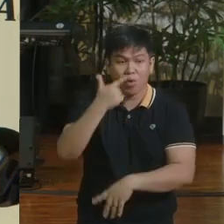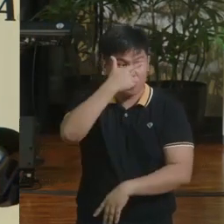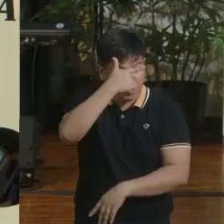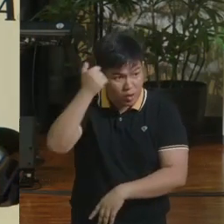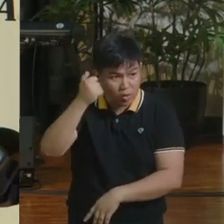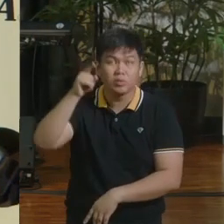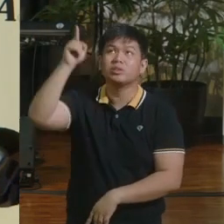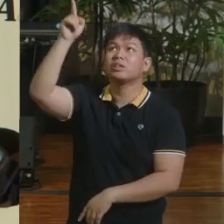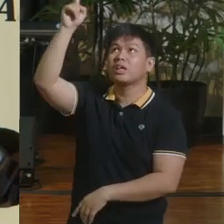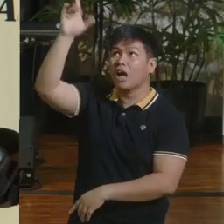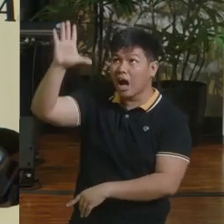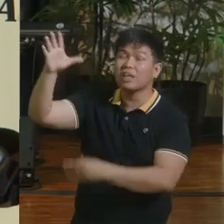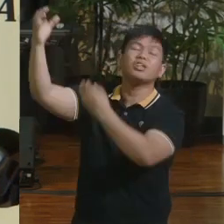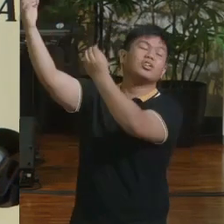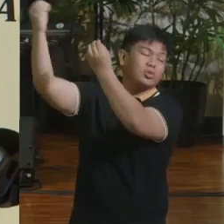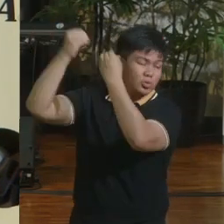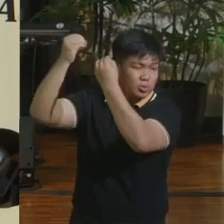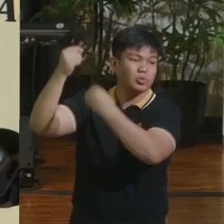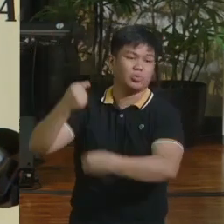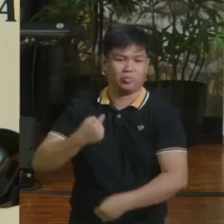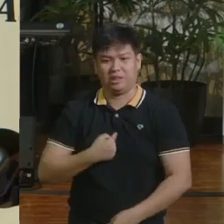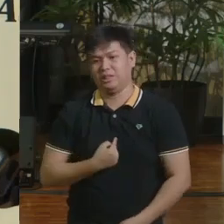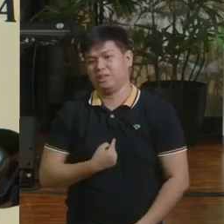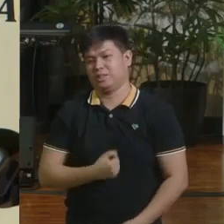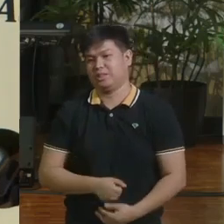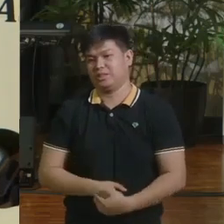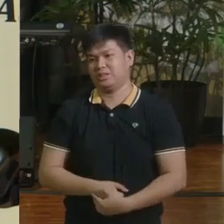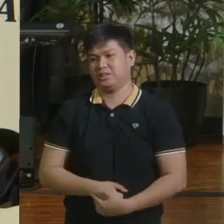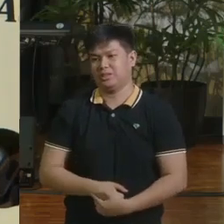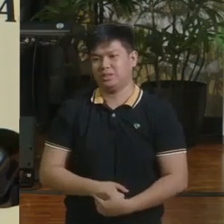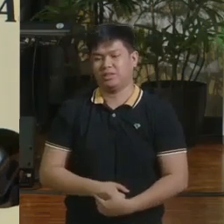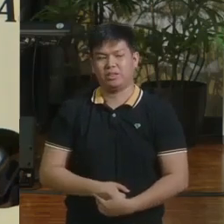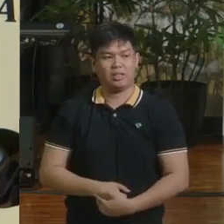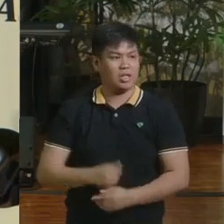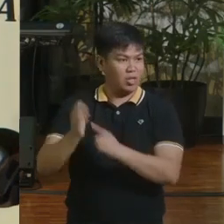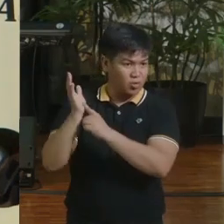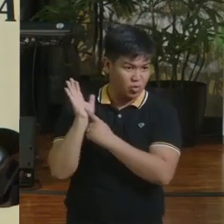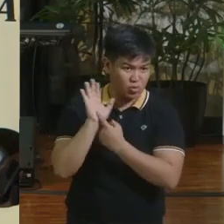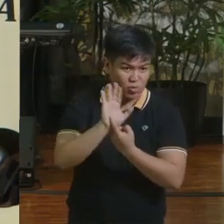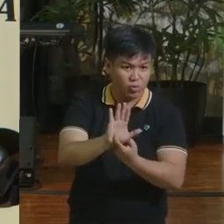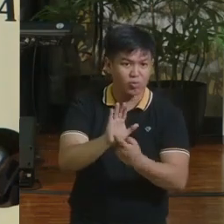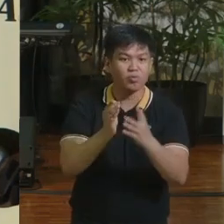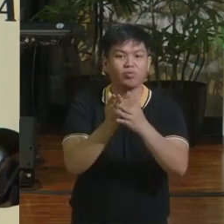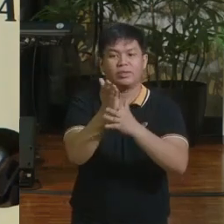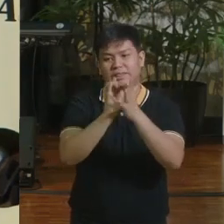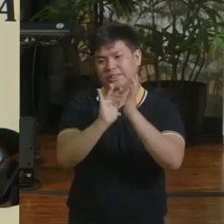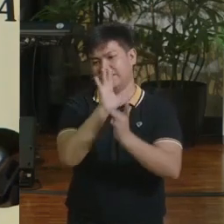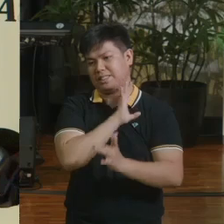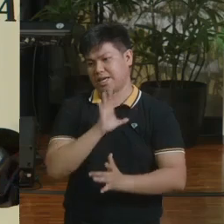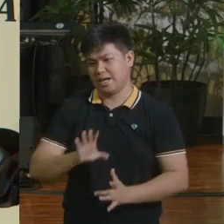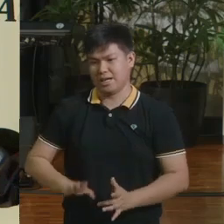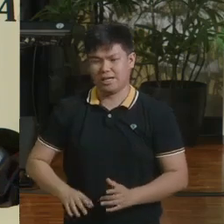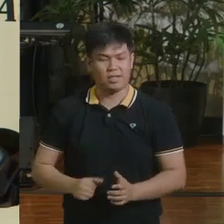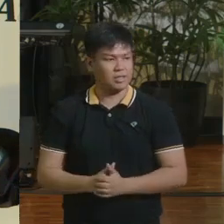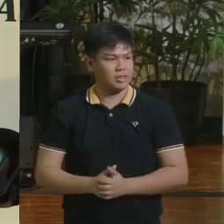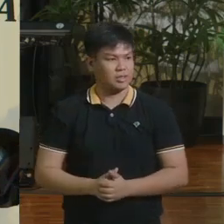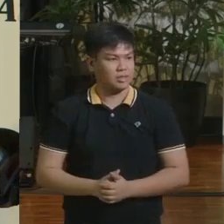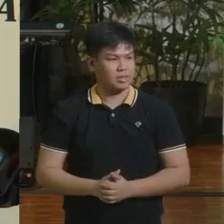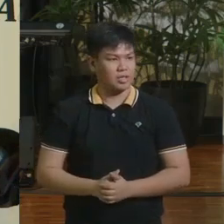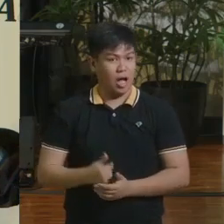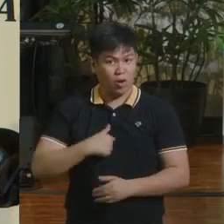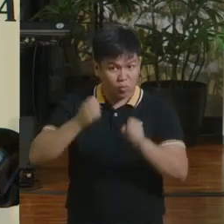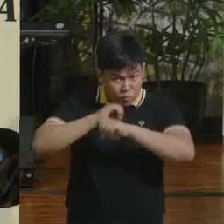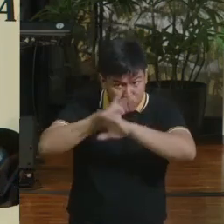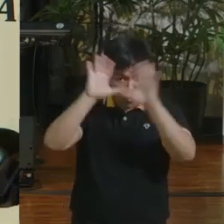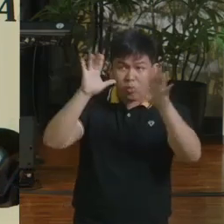because si Christ ay ni-reveal sa akin. A revelation of Jesus Christ. Siya ay ni-reveal sa